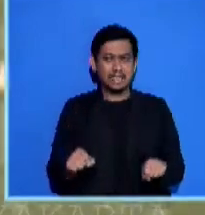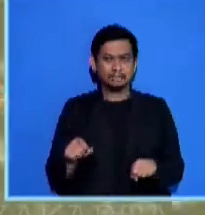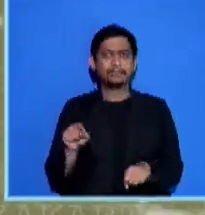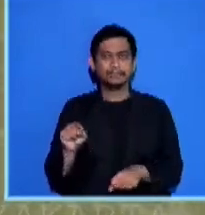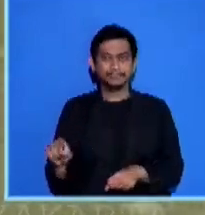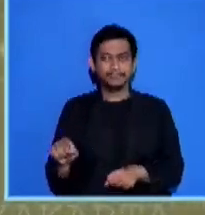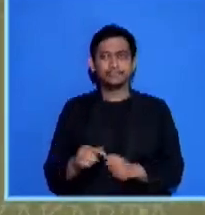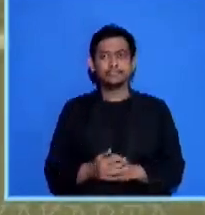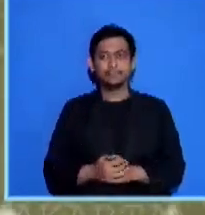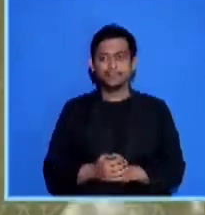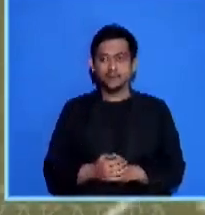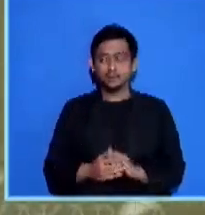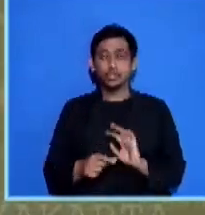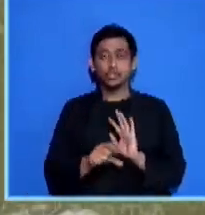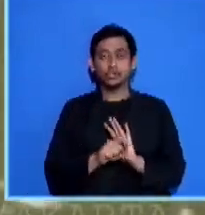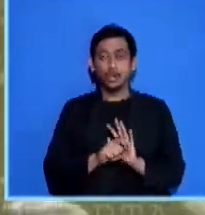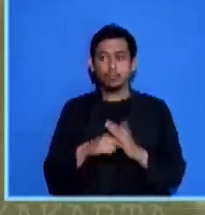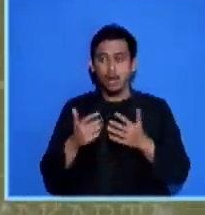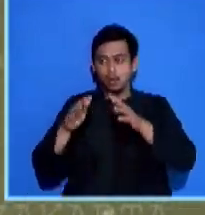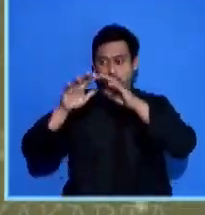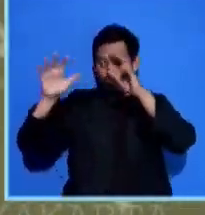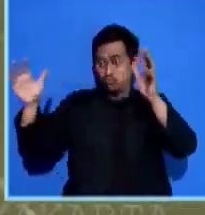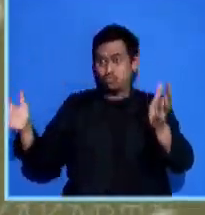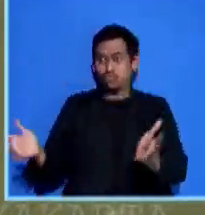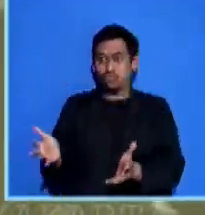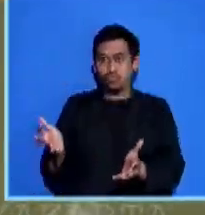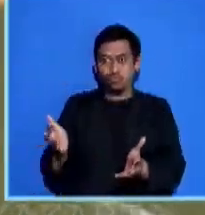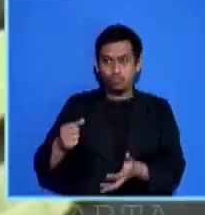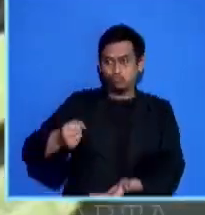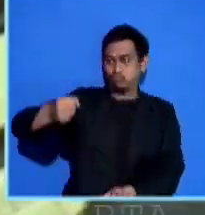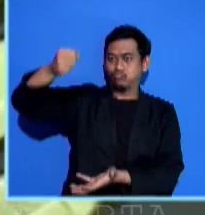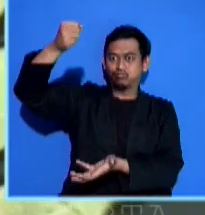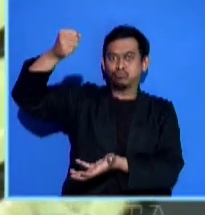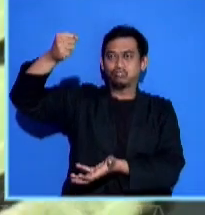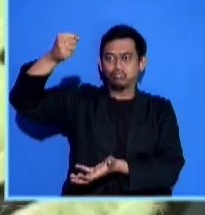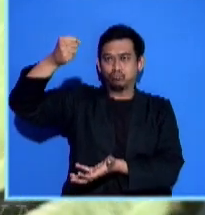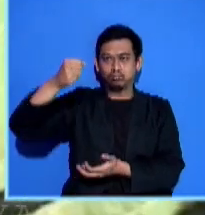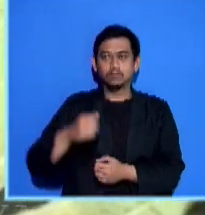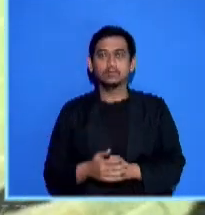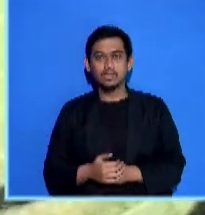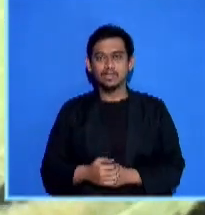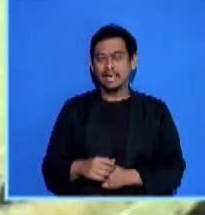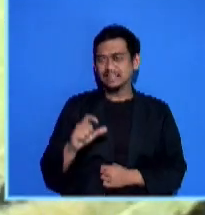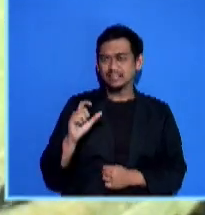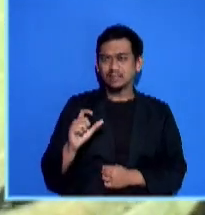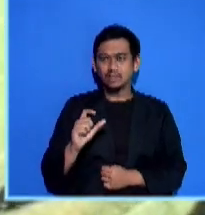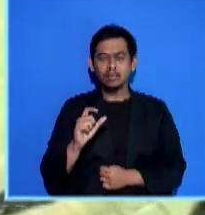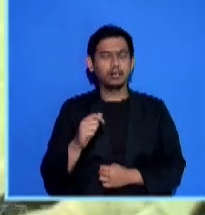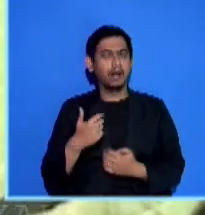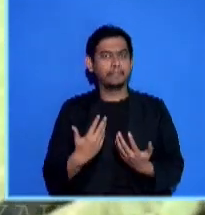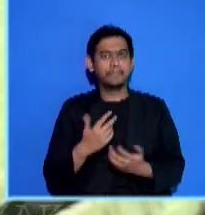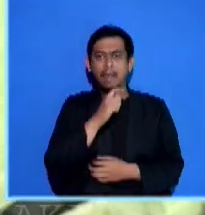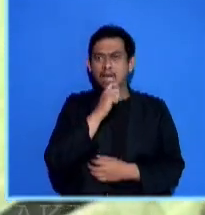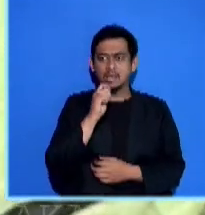sistmentasiamipun saking ukuran buyanondong nyari Lan siturupun lumantar kanyubing